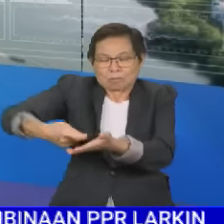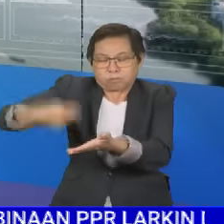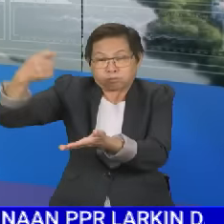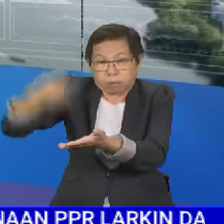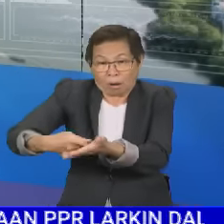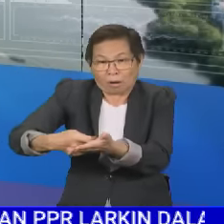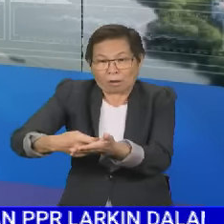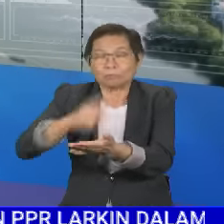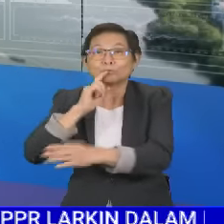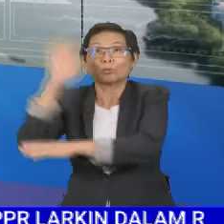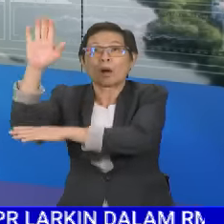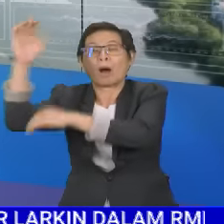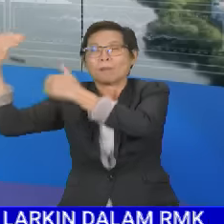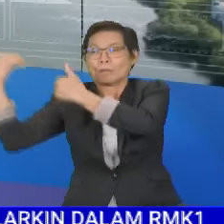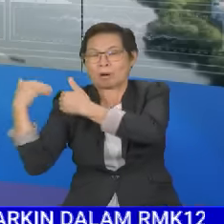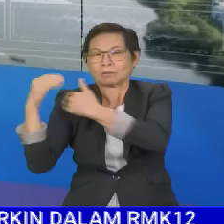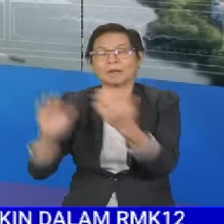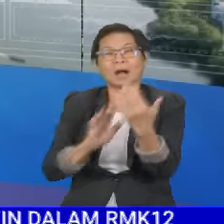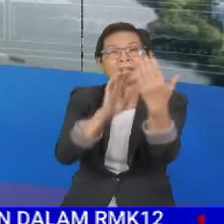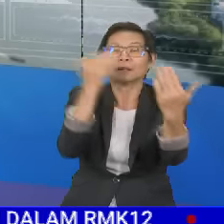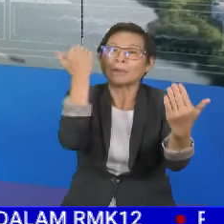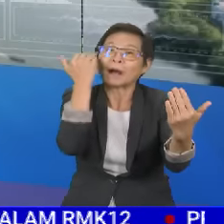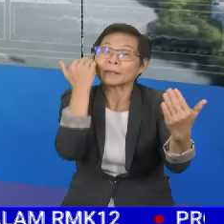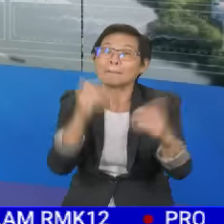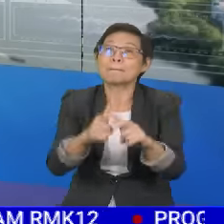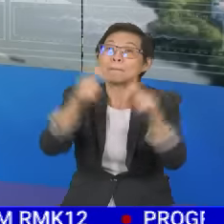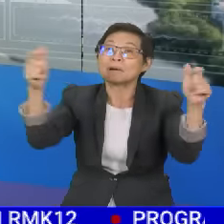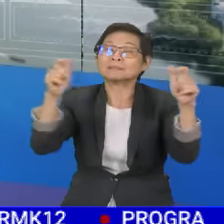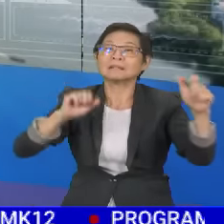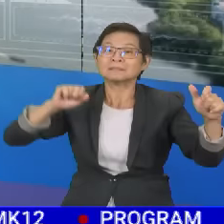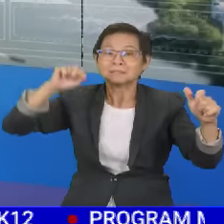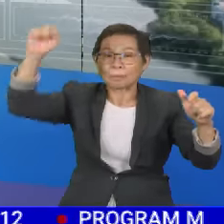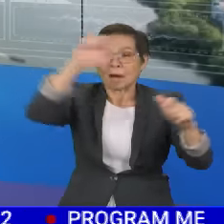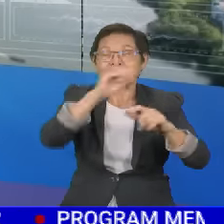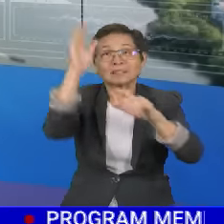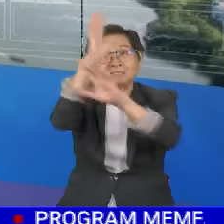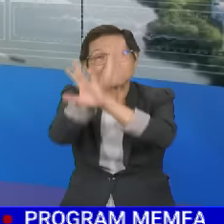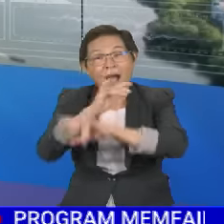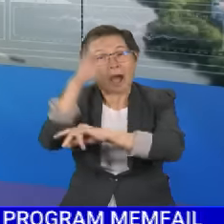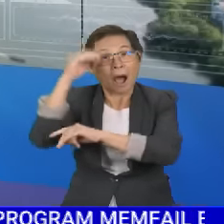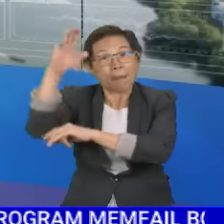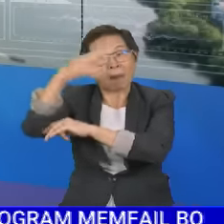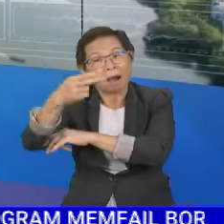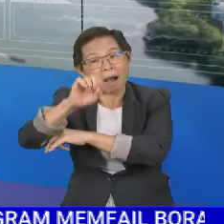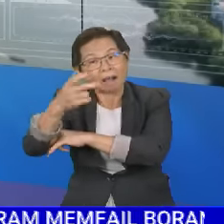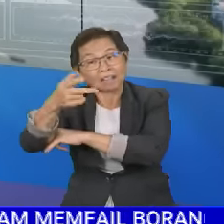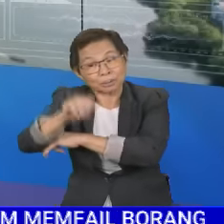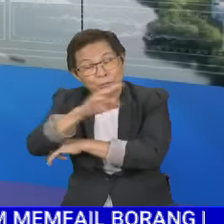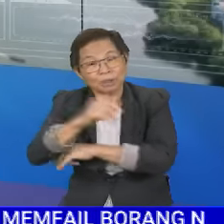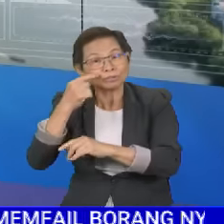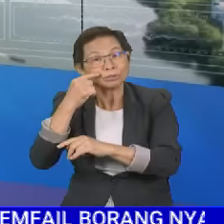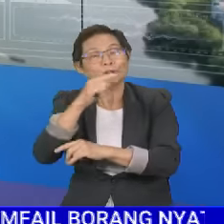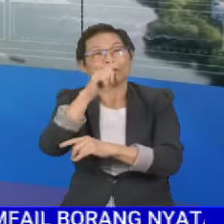dilakukan di hadapan Hakim besar sama dan Sarawak dan si Abang Iskandar Abang Hasyim sekaligus menyaksikan